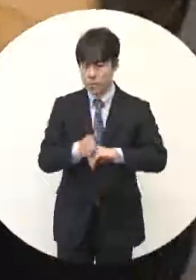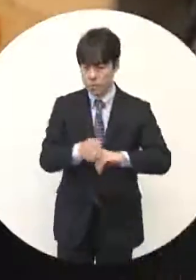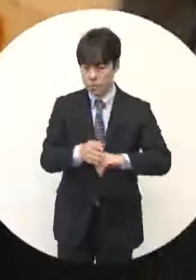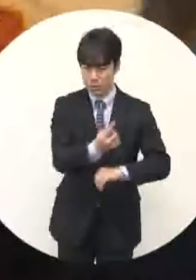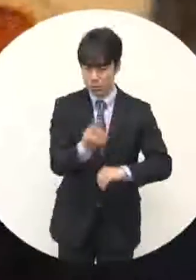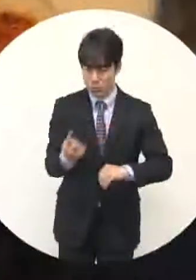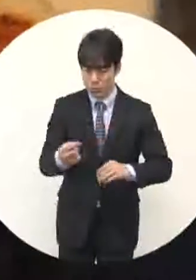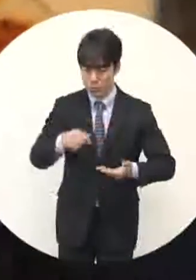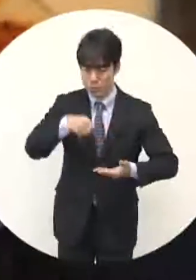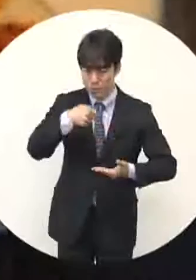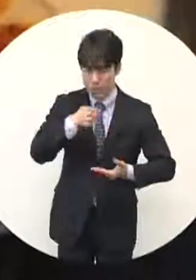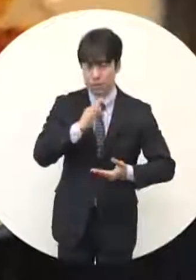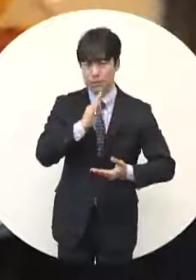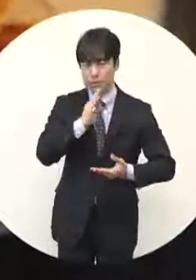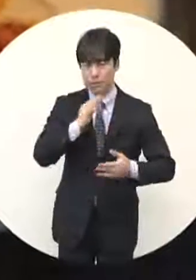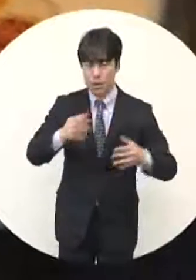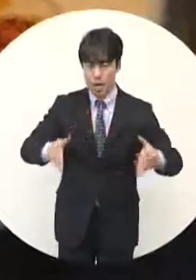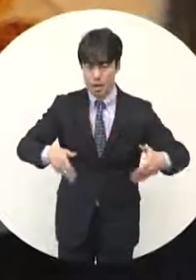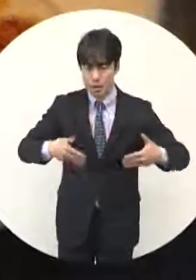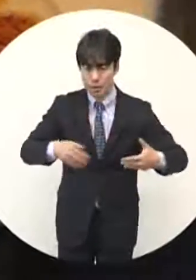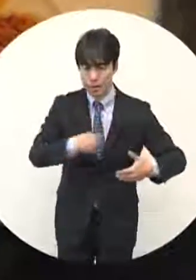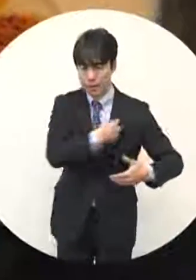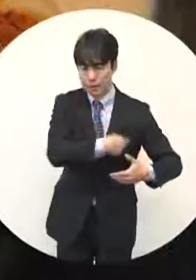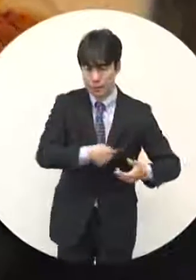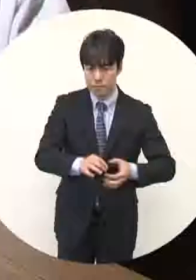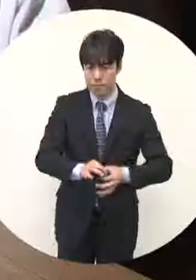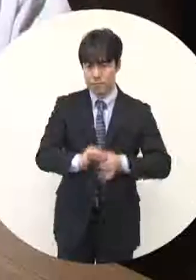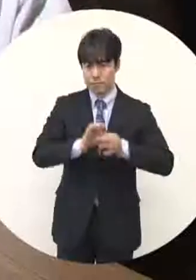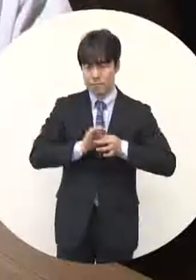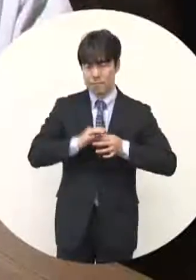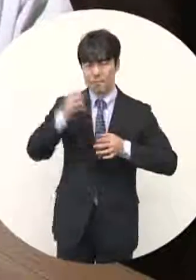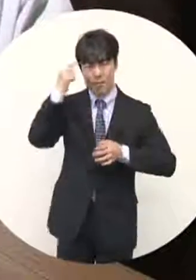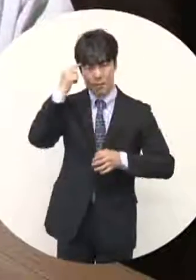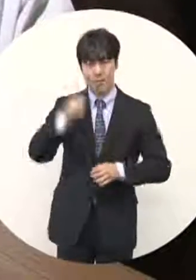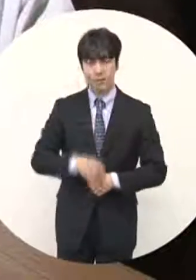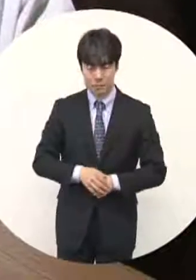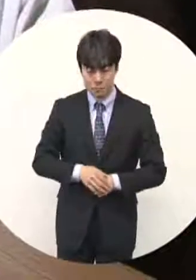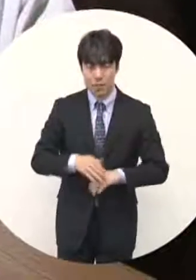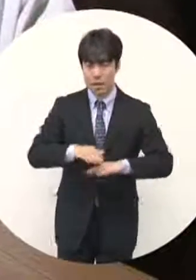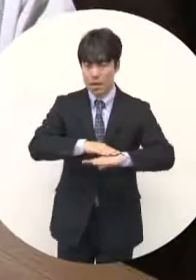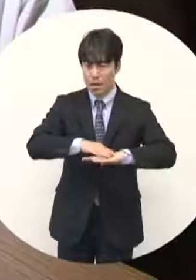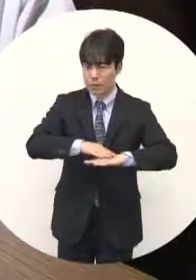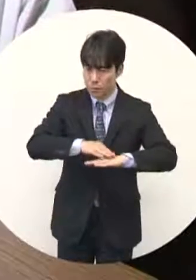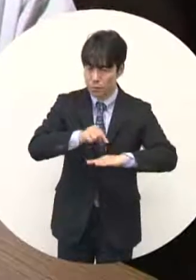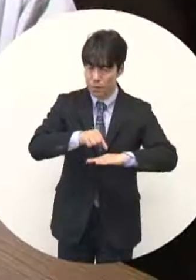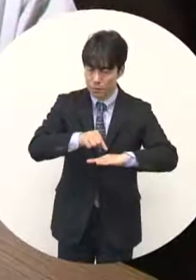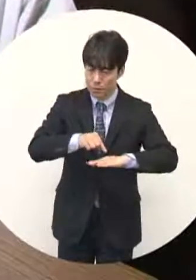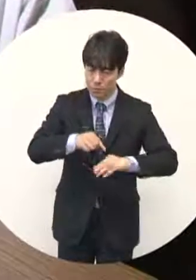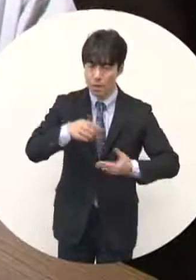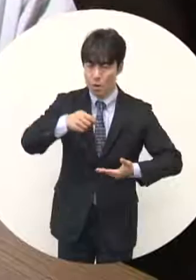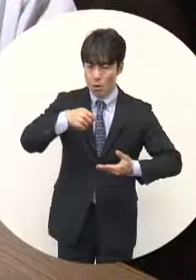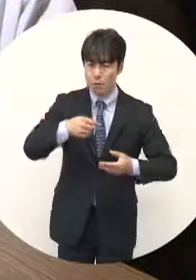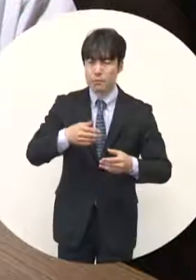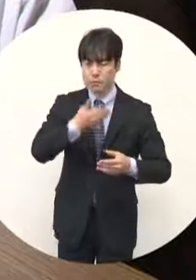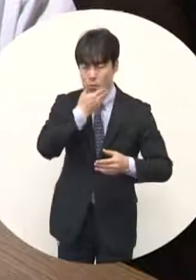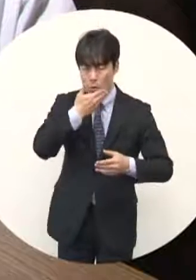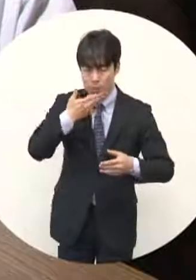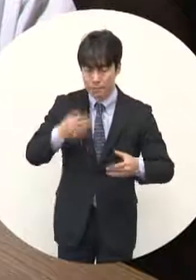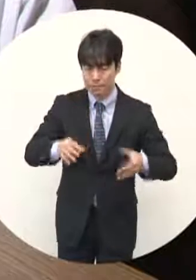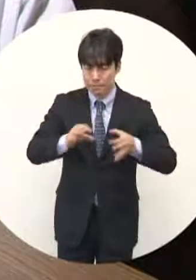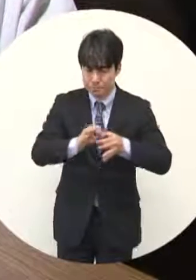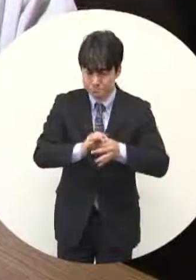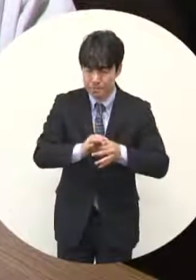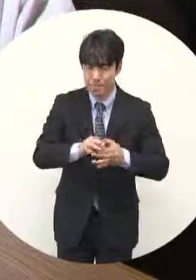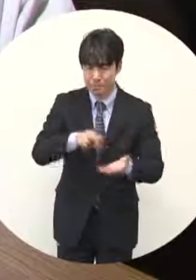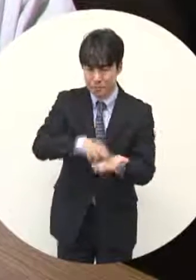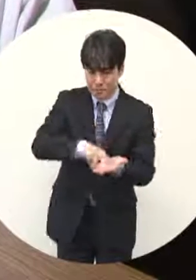ういったあったかい気持ちがすごい込められている感じしました。そういった愛情がやっぱり美味しさの決め手になってるんだなっていうふうに本当に思